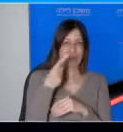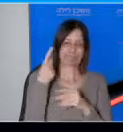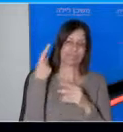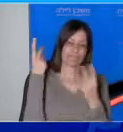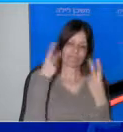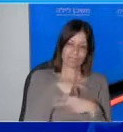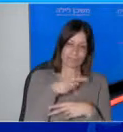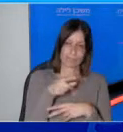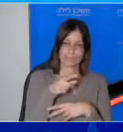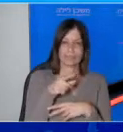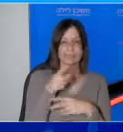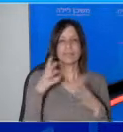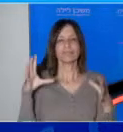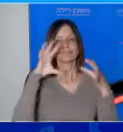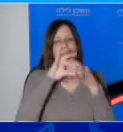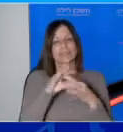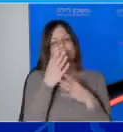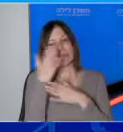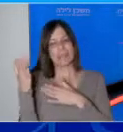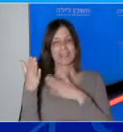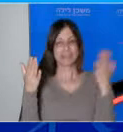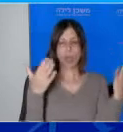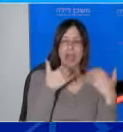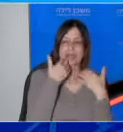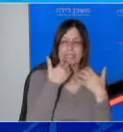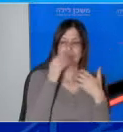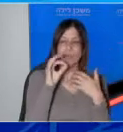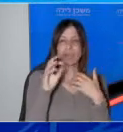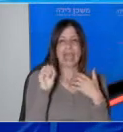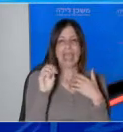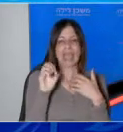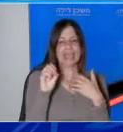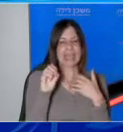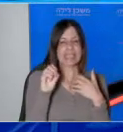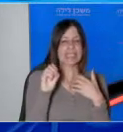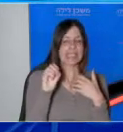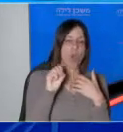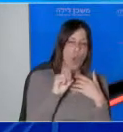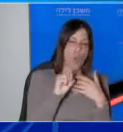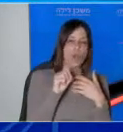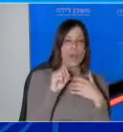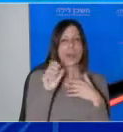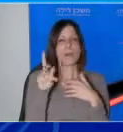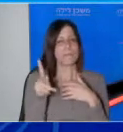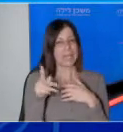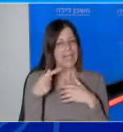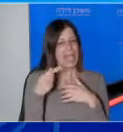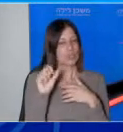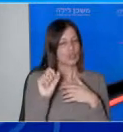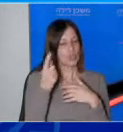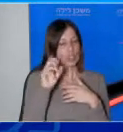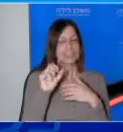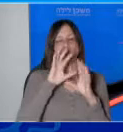הבנתי, מאחד ימין ושמאל, יכול גם לאחד אתכם, פרשת NSO, פגסוס, כולם על המשטרה, וכל אחד